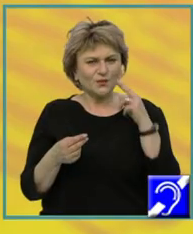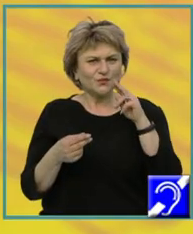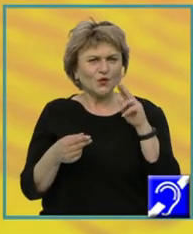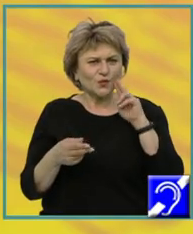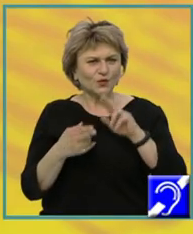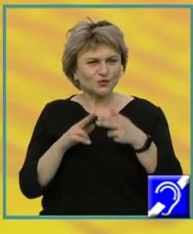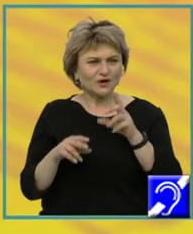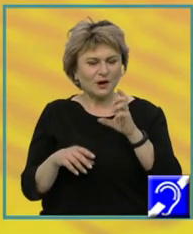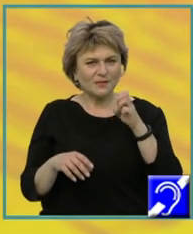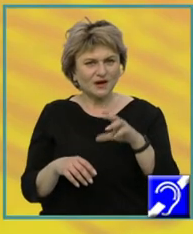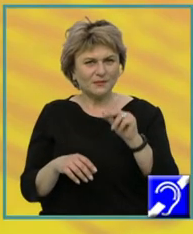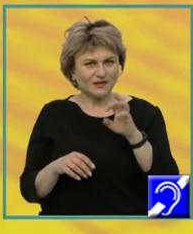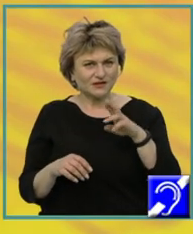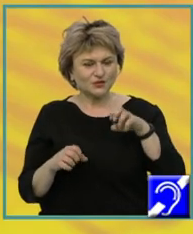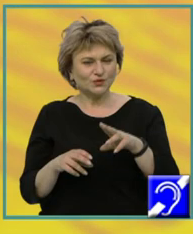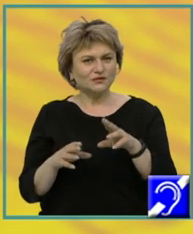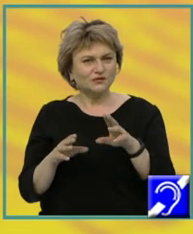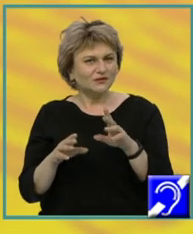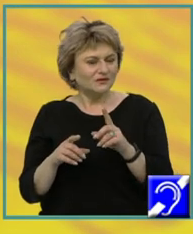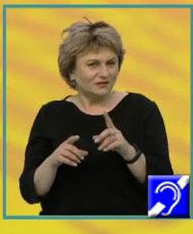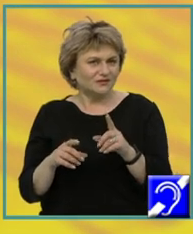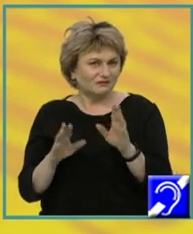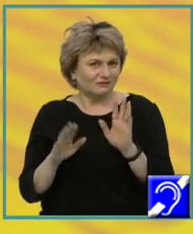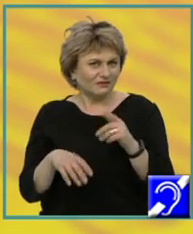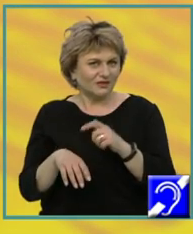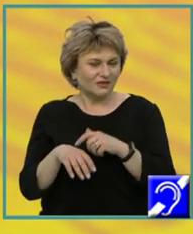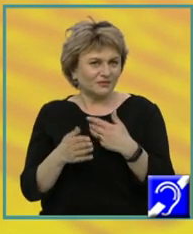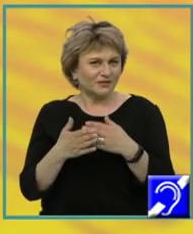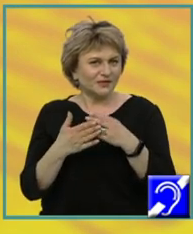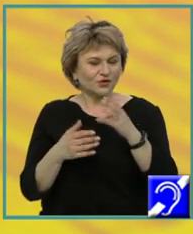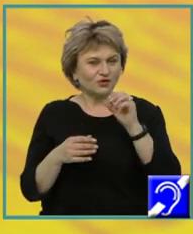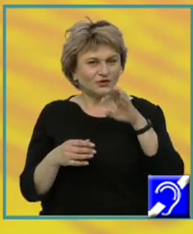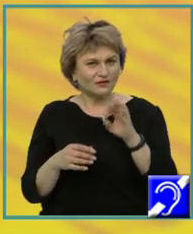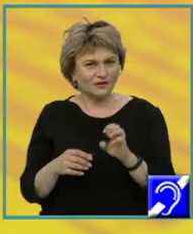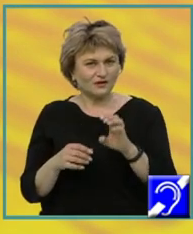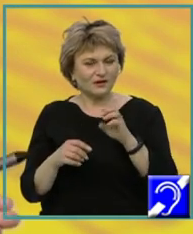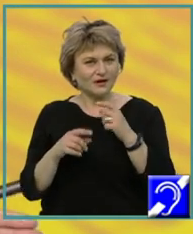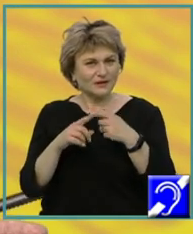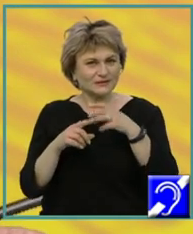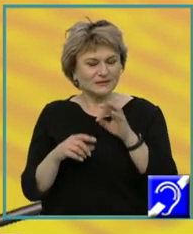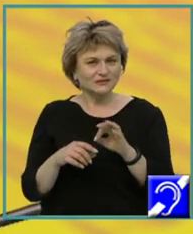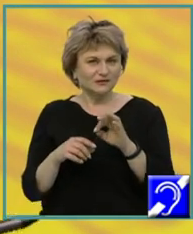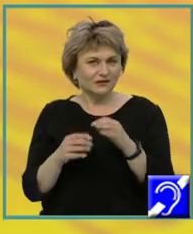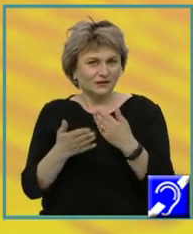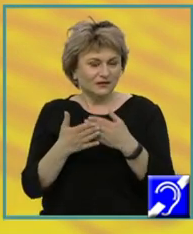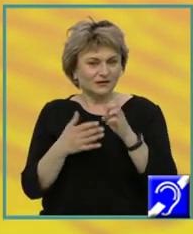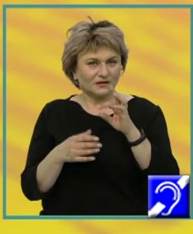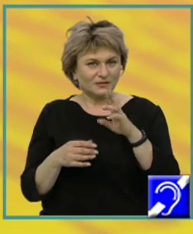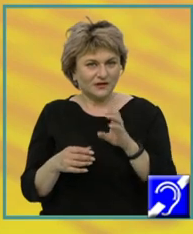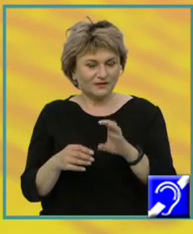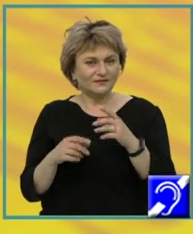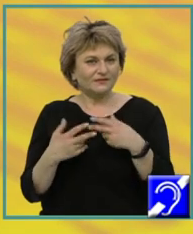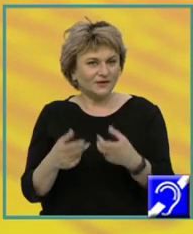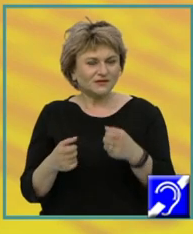nu vom avea timp să rămânem prea mult pe contextul interbelic dar nu putem trece mai departe fără